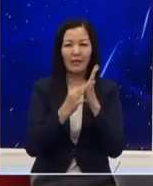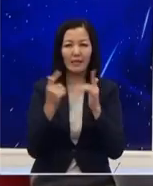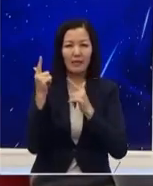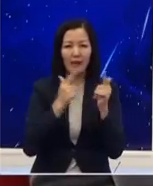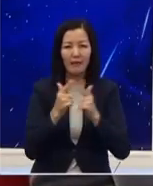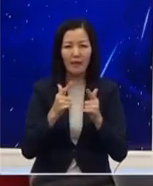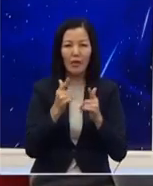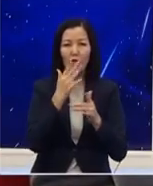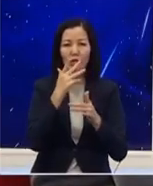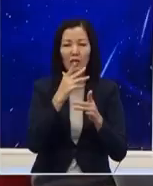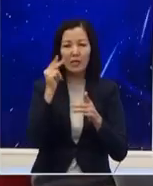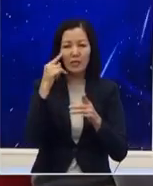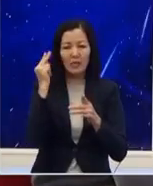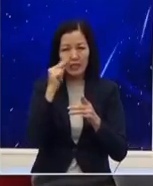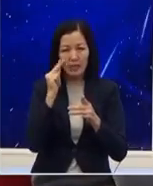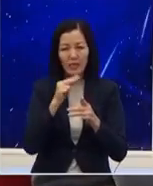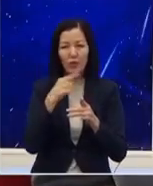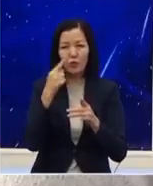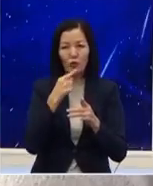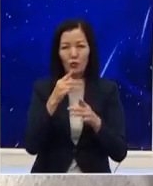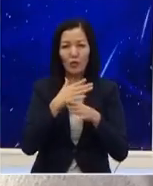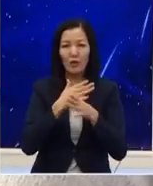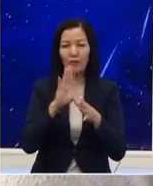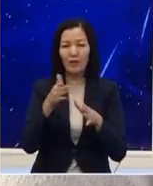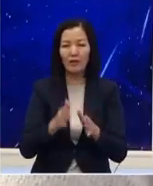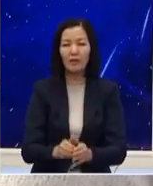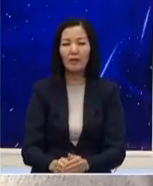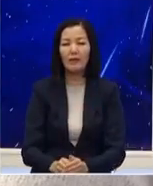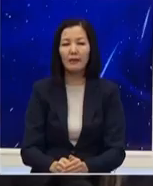бірыңғай тестілеуге дайындап, шет тілдерін меңгеруге ықпал етеді.